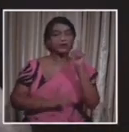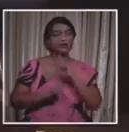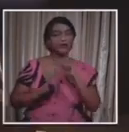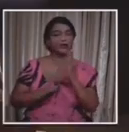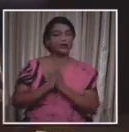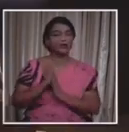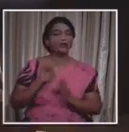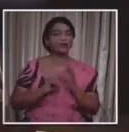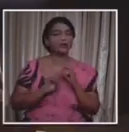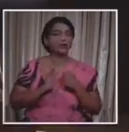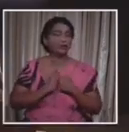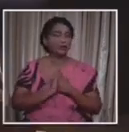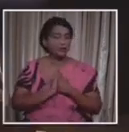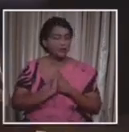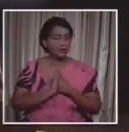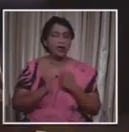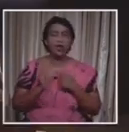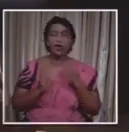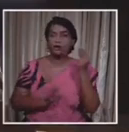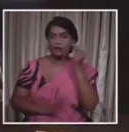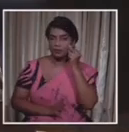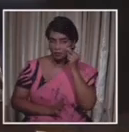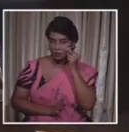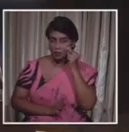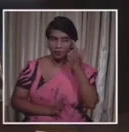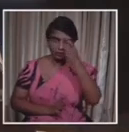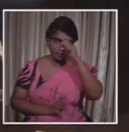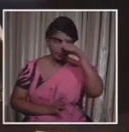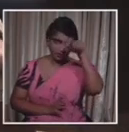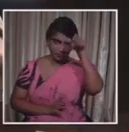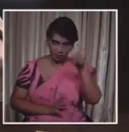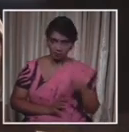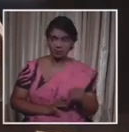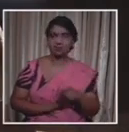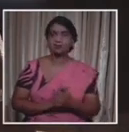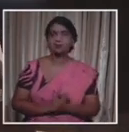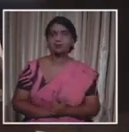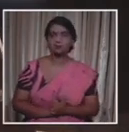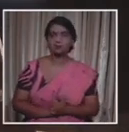පාර්ලිමේන්තු මන්ත්‍රී අනුර දිසානායක මැතිතුමා,